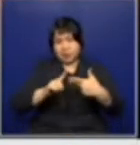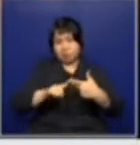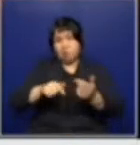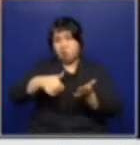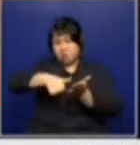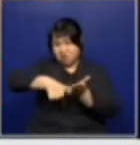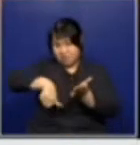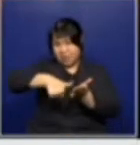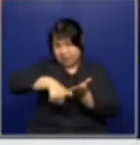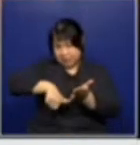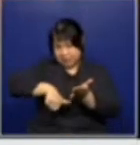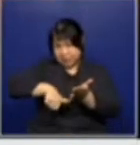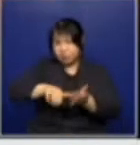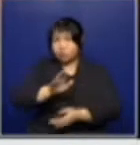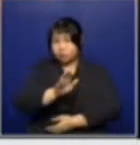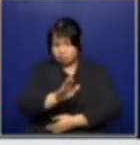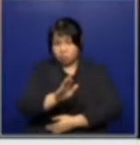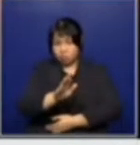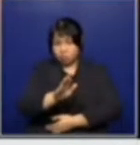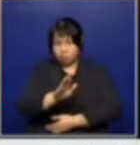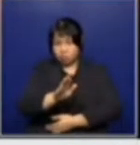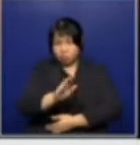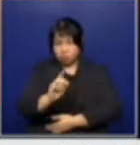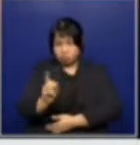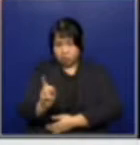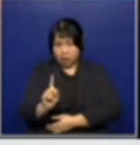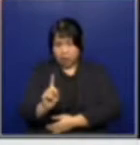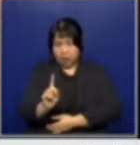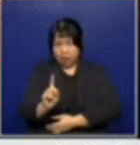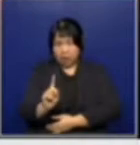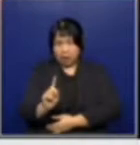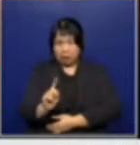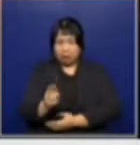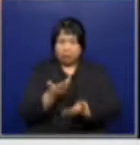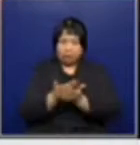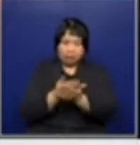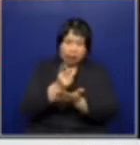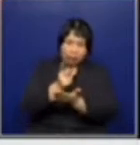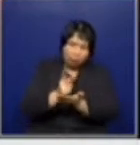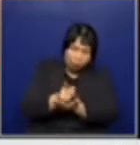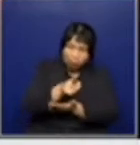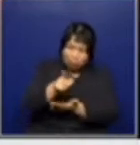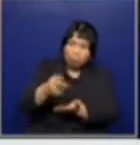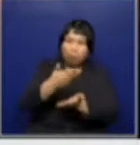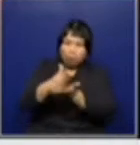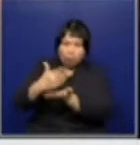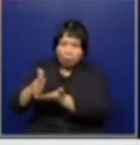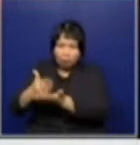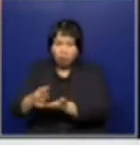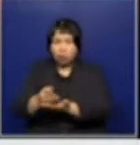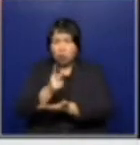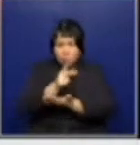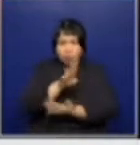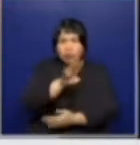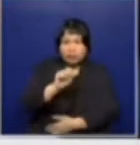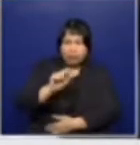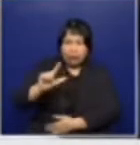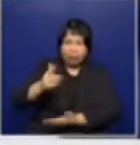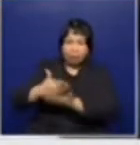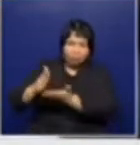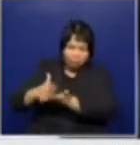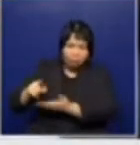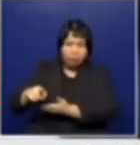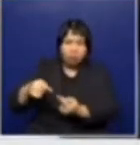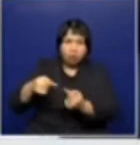ากรของเขาที่จะต้องไปร่วมกันใช้เงินกู้400,000,000,000ที่เป็นเงิน